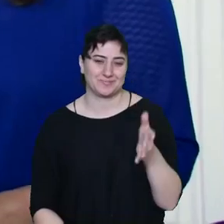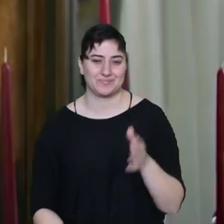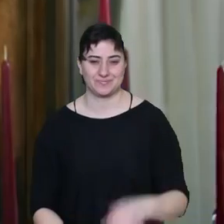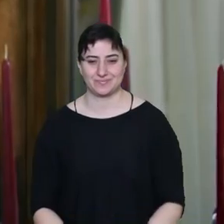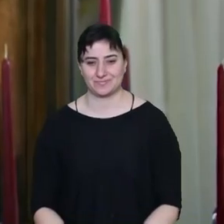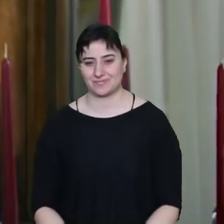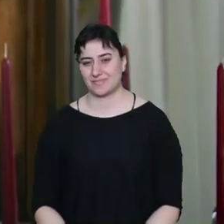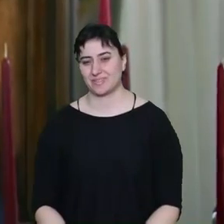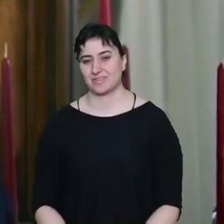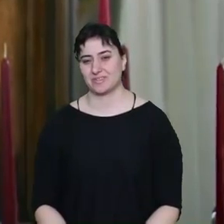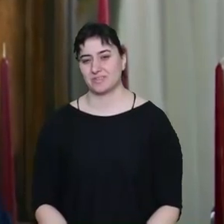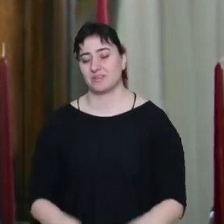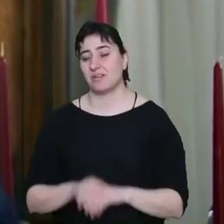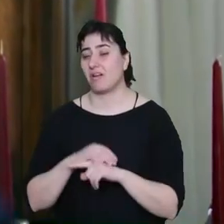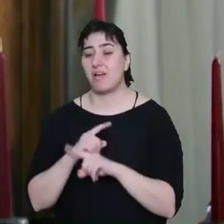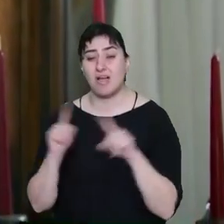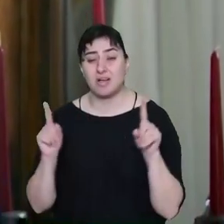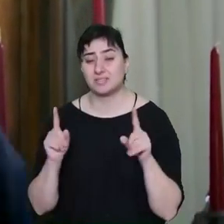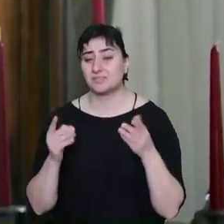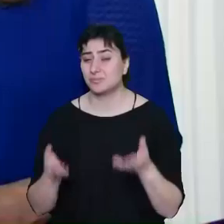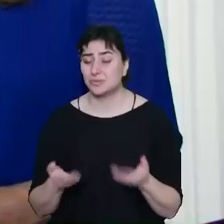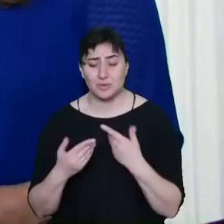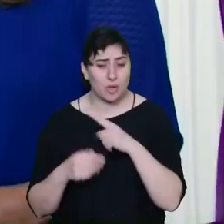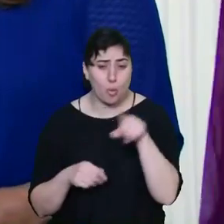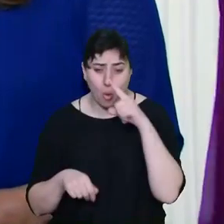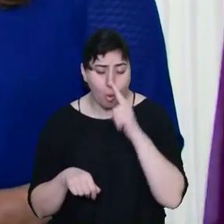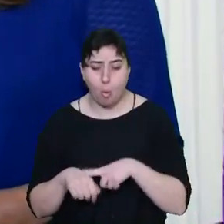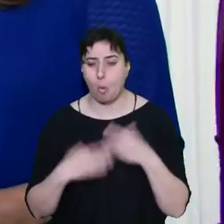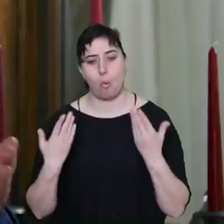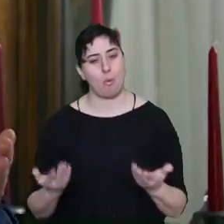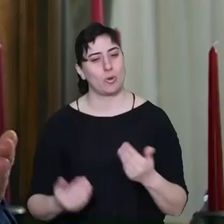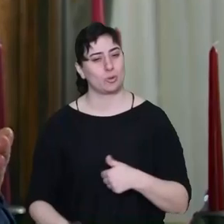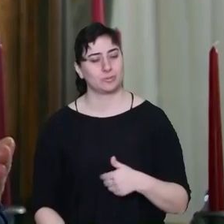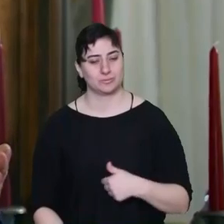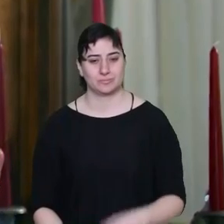Kemal'i. Ya hayır ya, böyle bir şeye nasıl inanabildiniz ya?